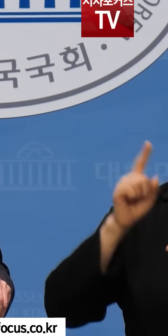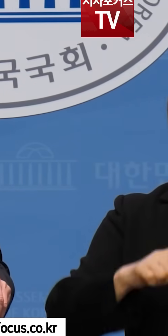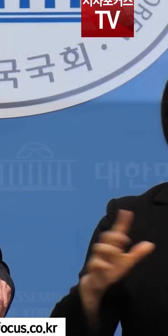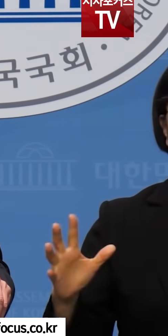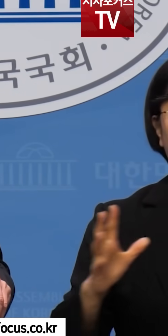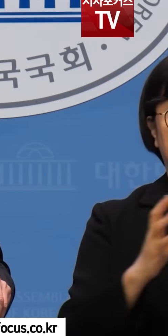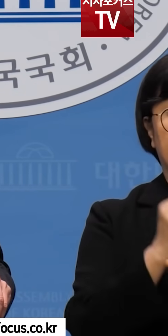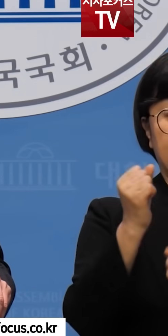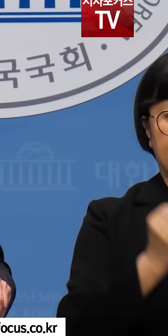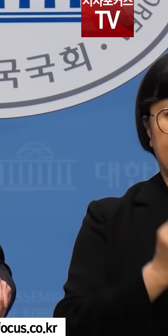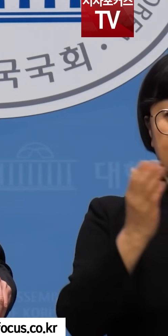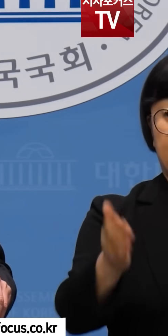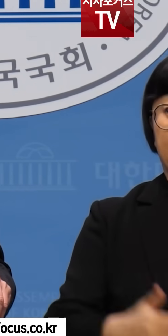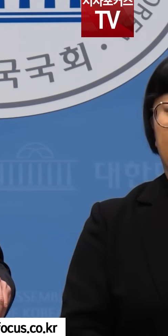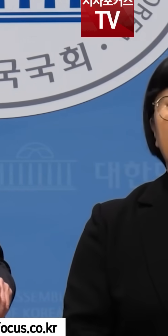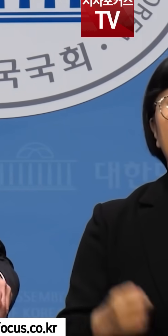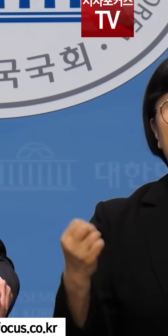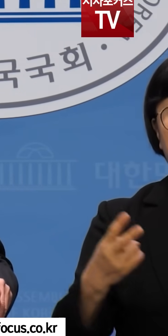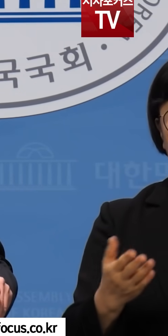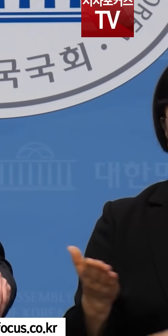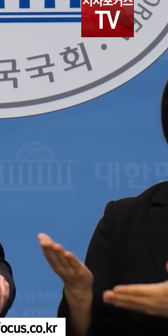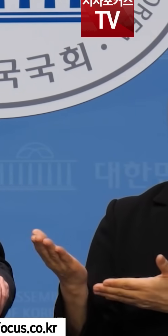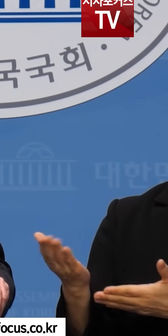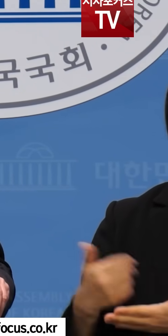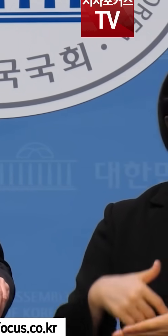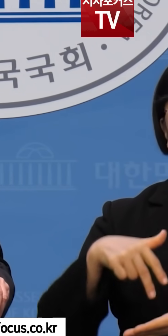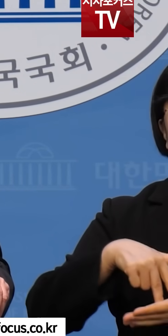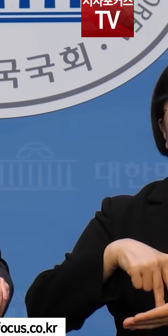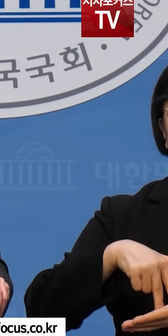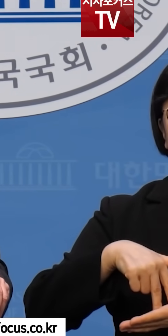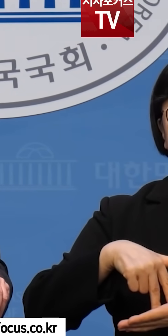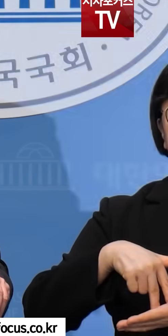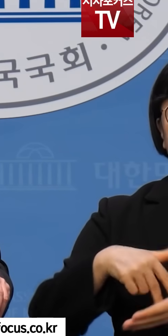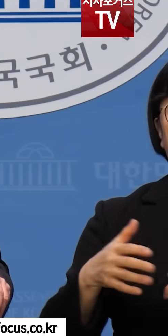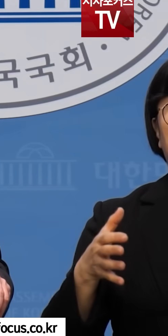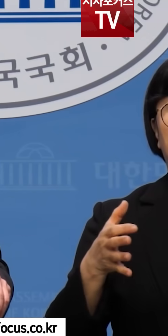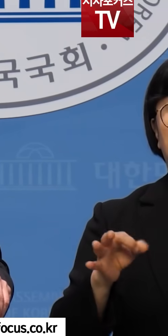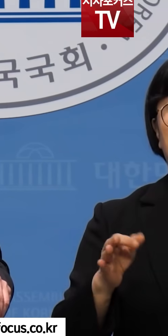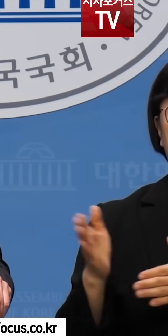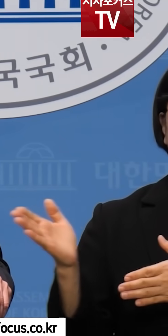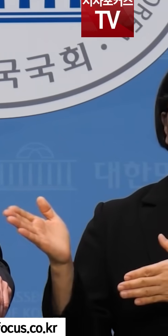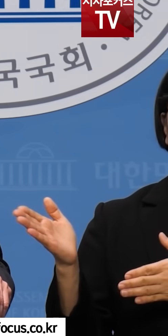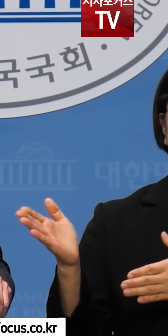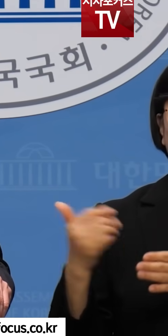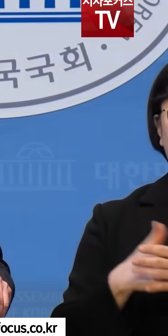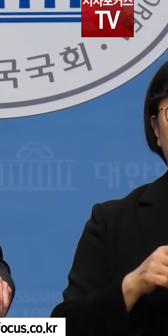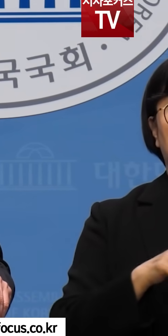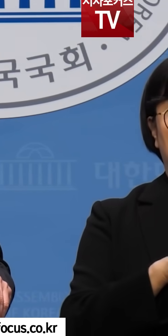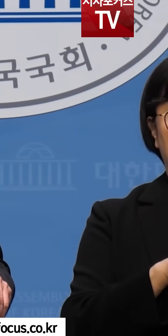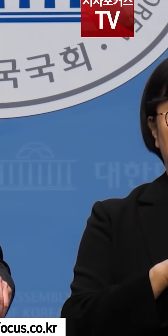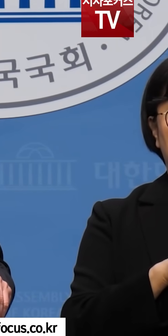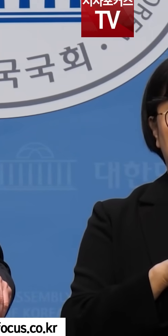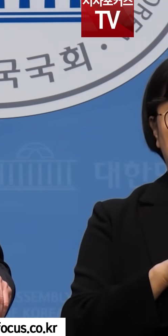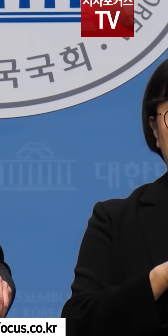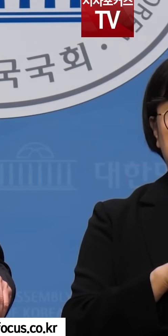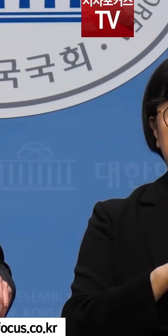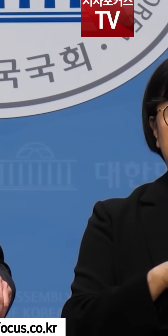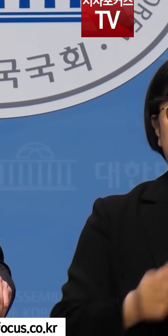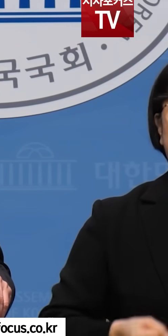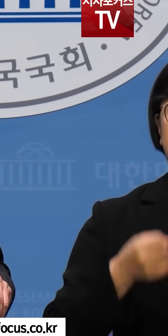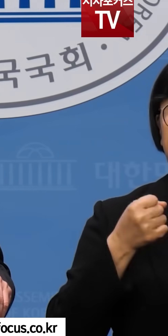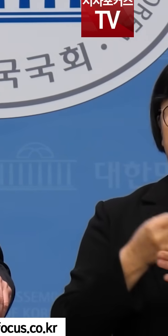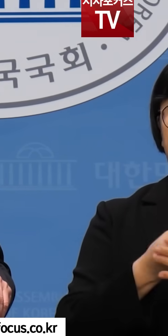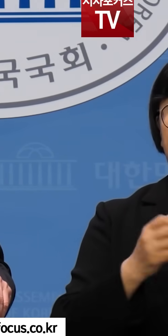간략하게 설명드리도록 하겠습니다. 그리고 제 옆에서 계신 김연아 후보께서 정말 대승적 결단으로